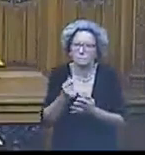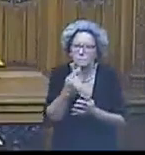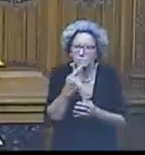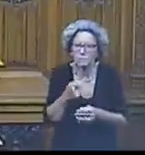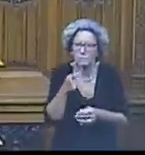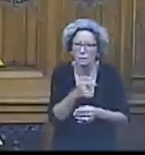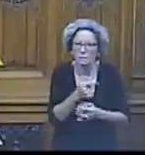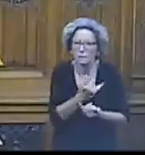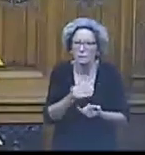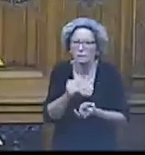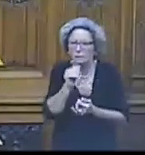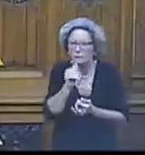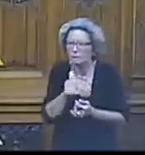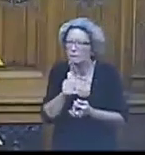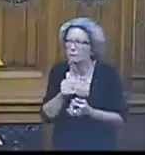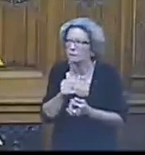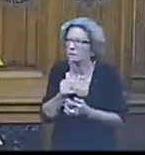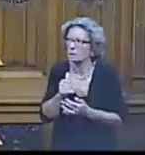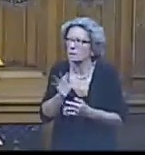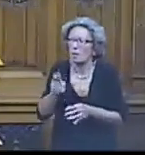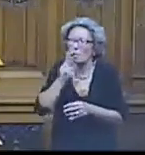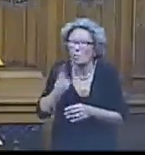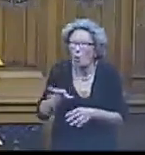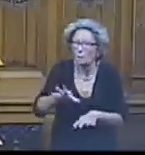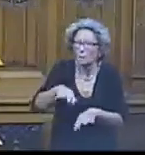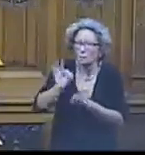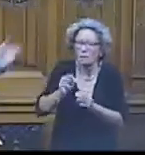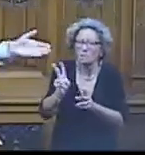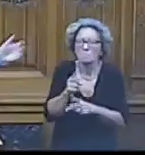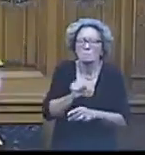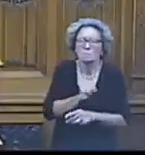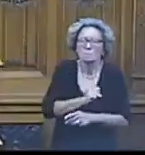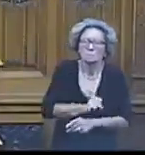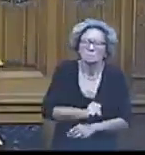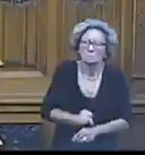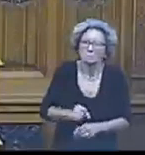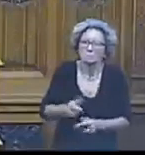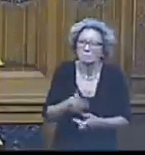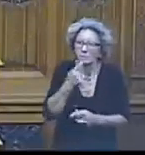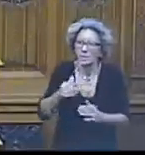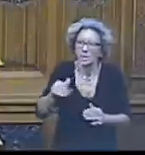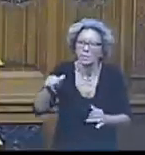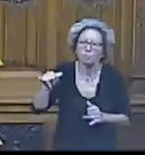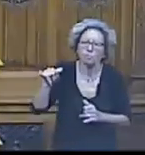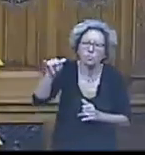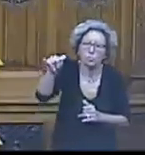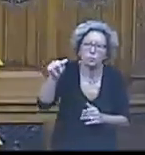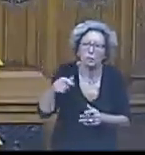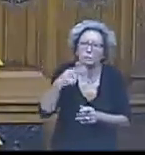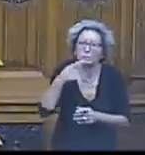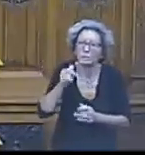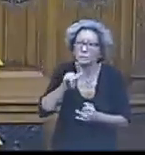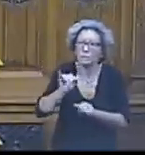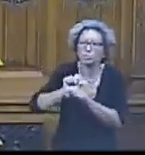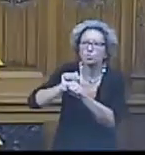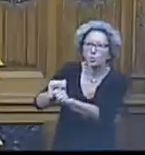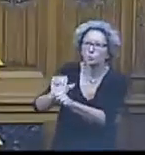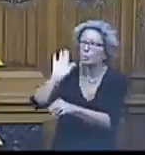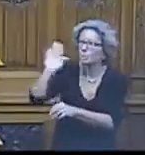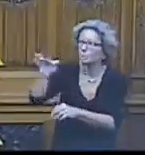mit einer unerträglichen Wortwahl, wie das Herkules-Flugzeugbeispiel, in dem sich die Zurückgeschobenen doch